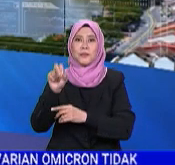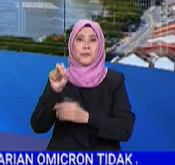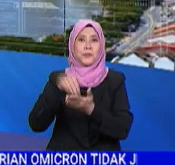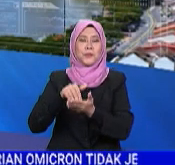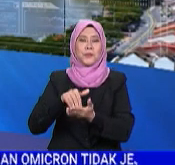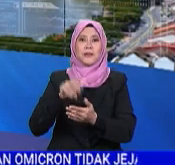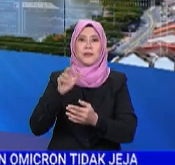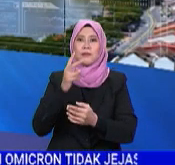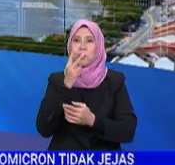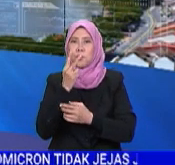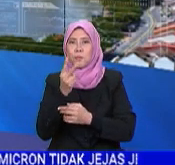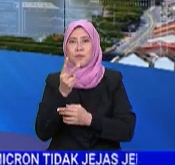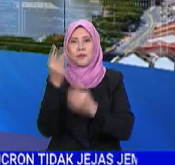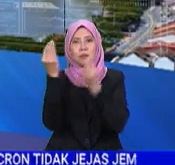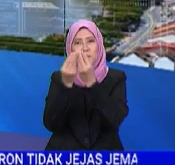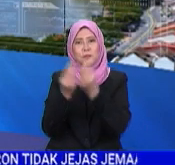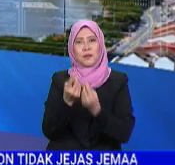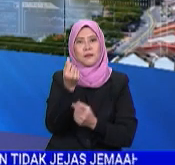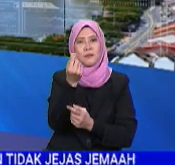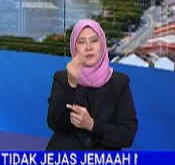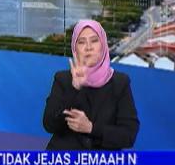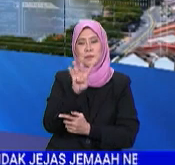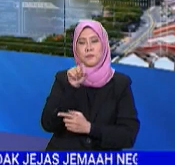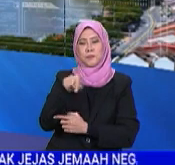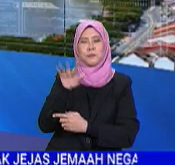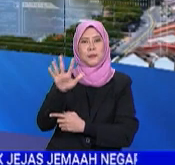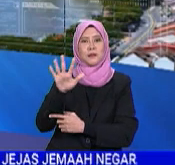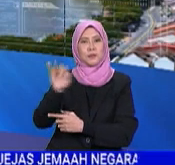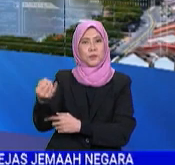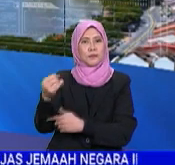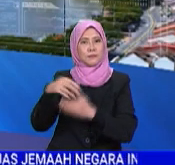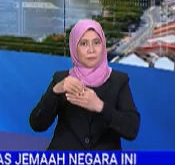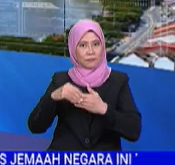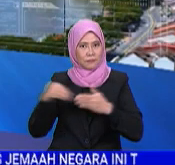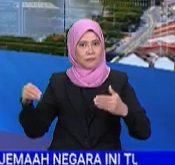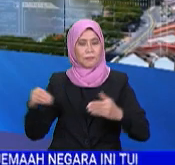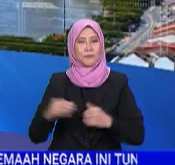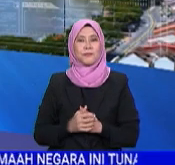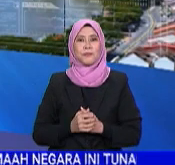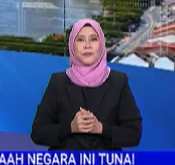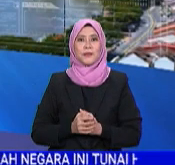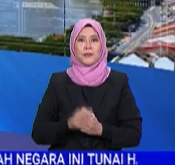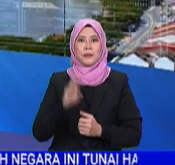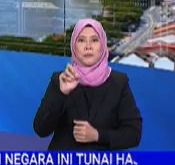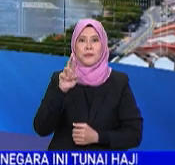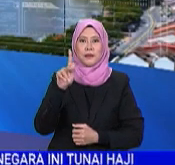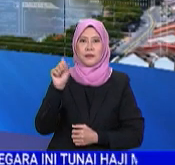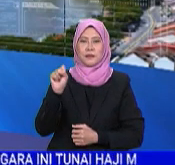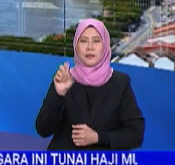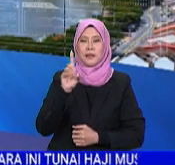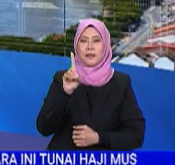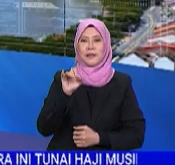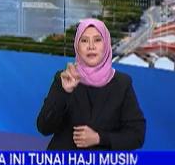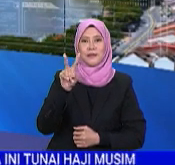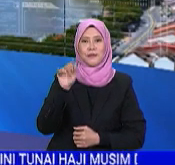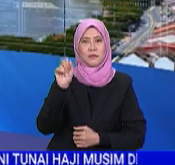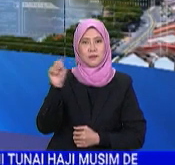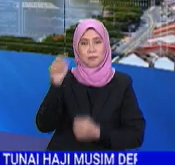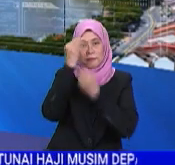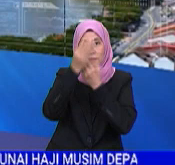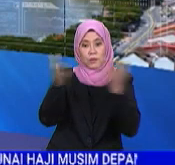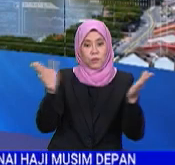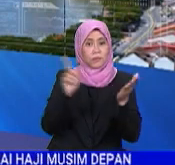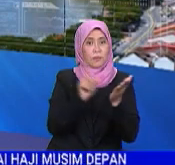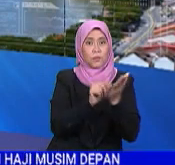rokok dengan anggaran delay berjumlah empat per bulan lima juta Ringgit sel Perhubungan Raya markas 1 division dalam kenyataan media